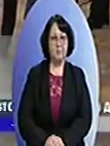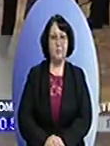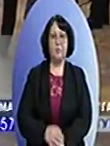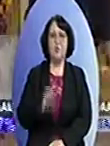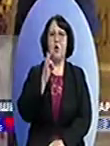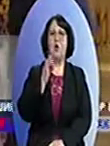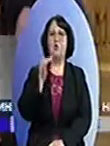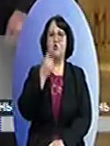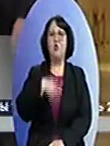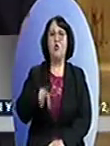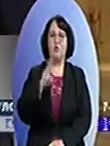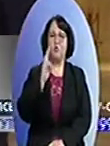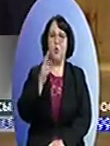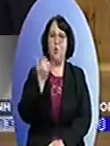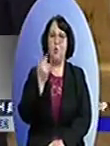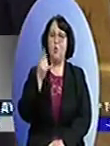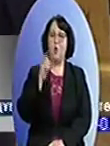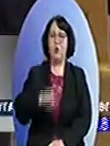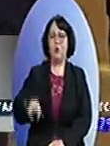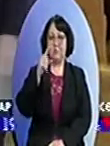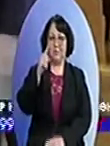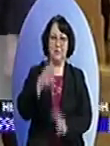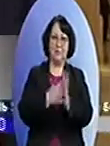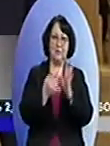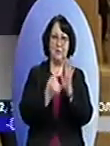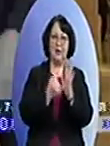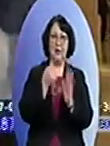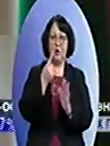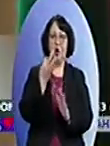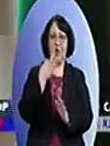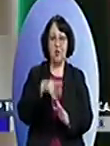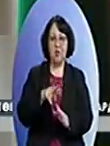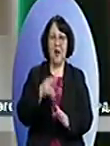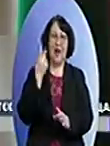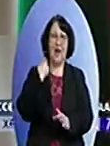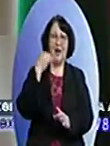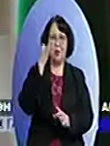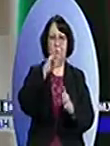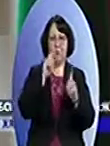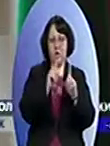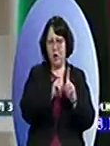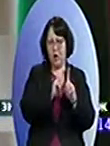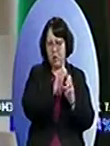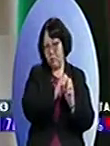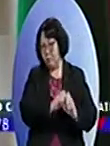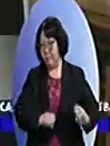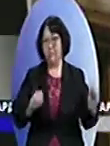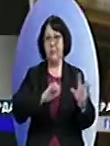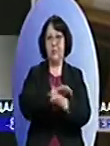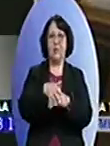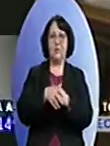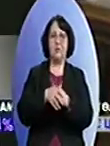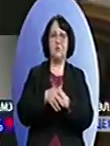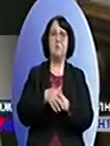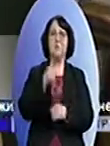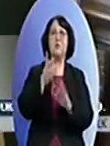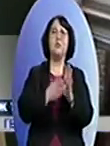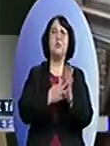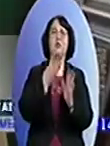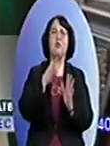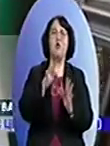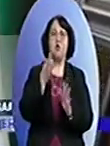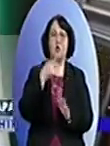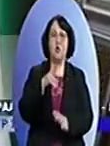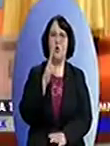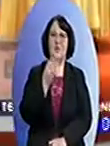Ойрхон орондын Кувейт улс нь 1961 онд Их Британий Ивэлээс гарч тусгаар тогтнолоо зарласан. Мөн 1990 онд Ирак